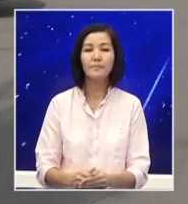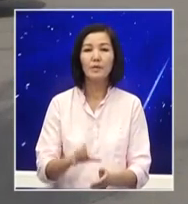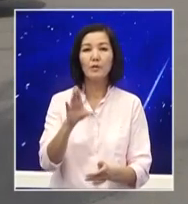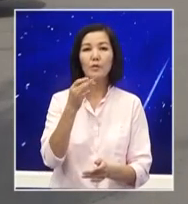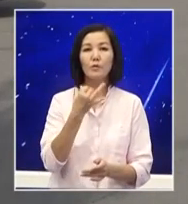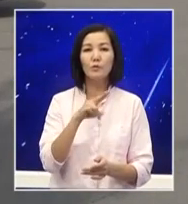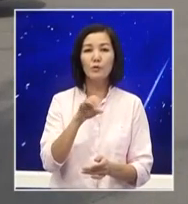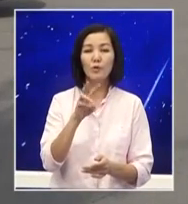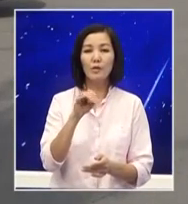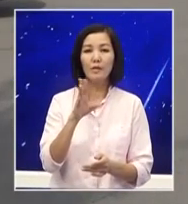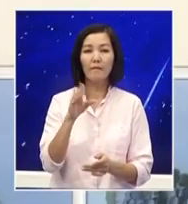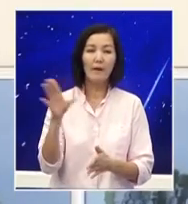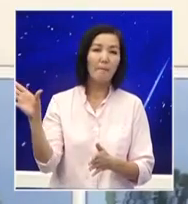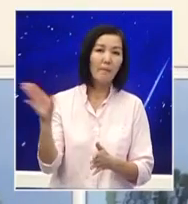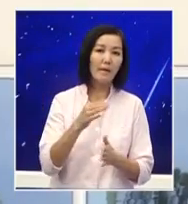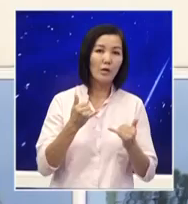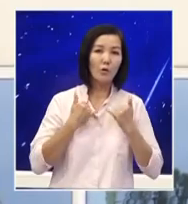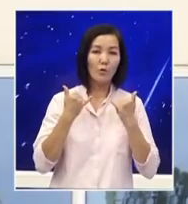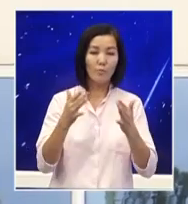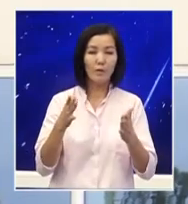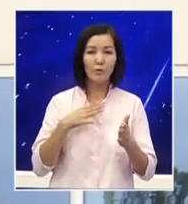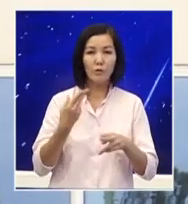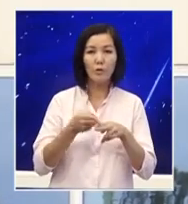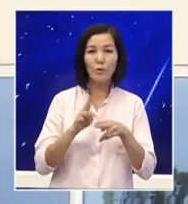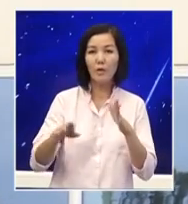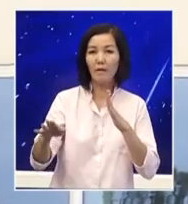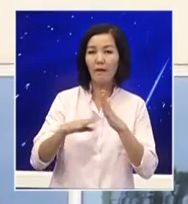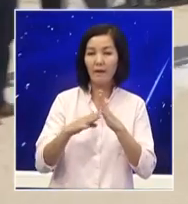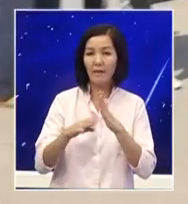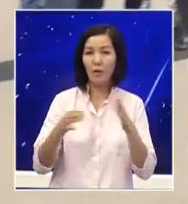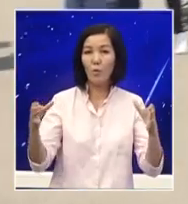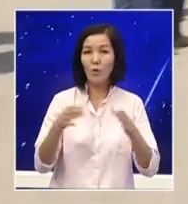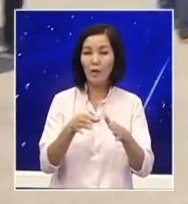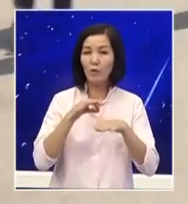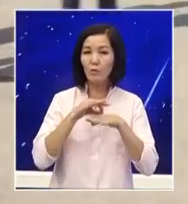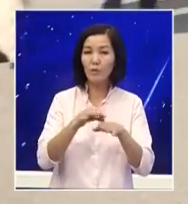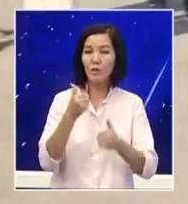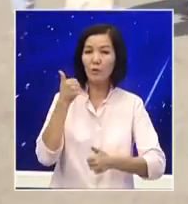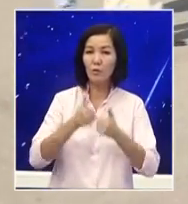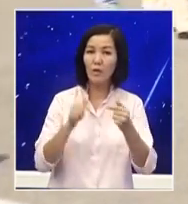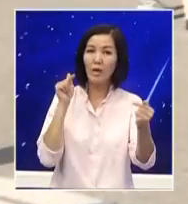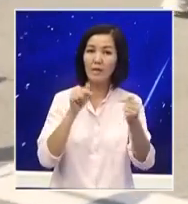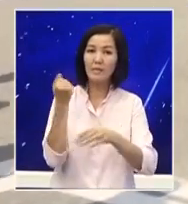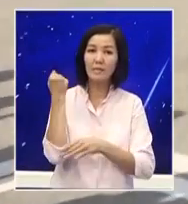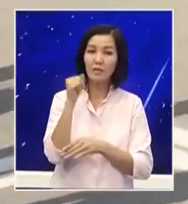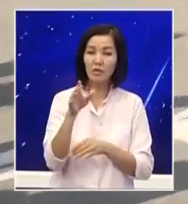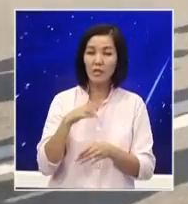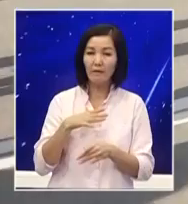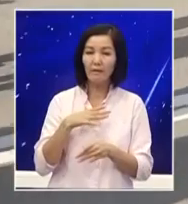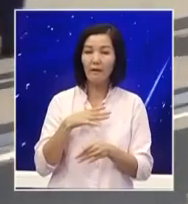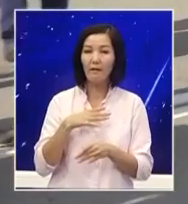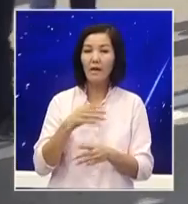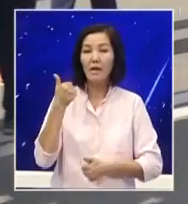Мерей Сүйіновке жанкүйерлері барынша құрмет көрсетті. Өйткені ол Кёкушин каратэ одағының өткізген турнирінде қарсыласын айқын жеңді. Айта кетейік,